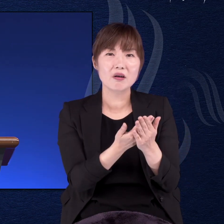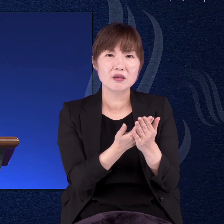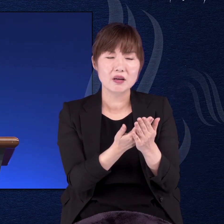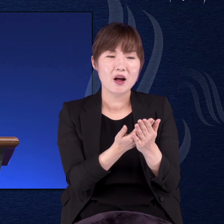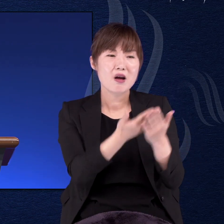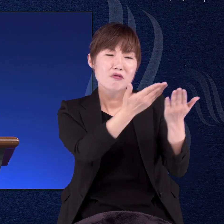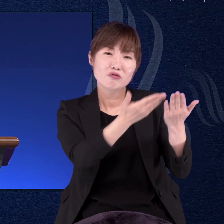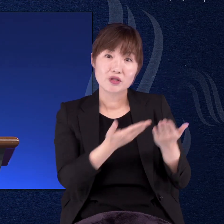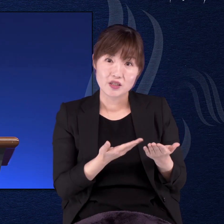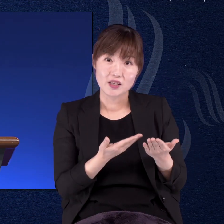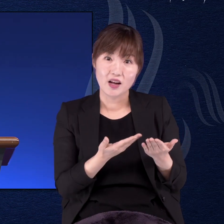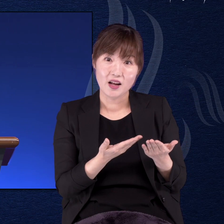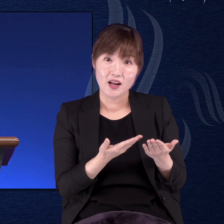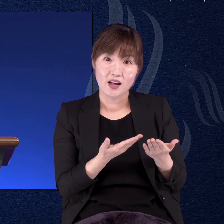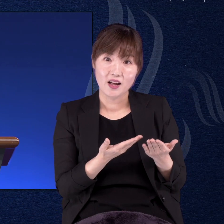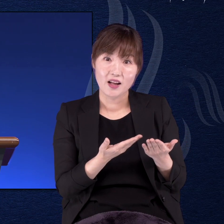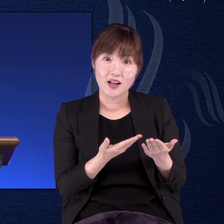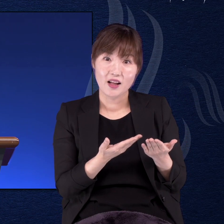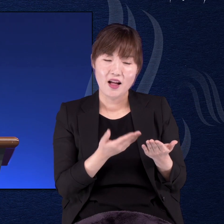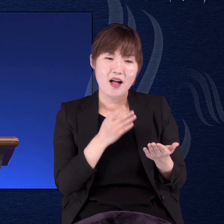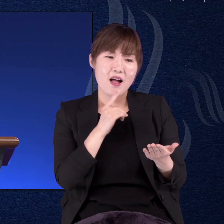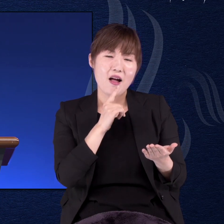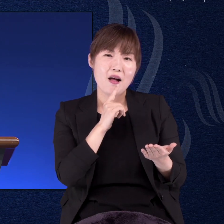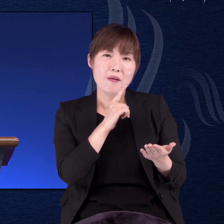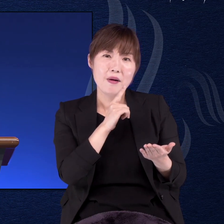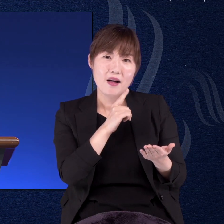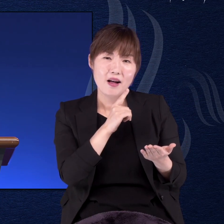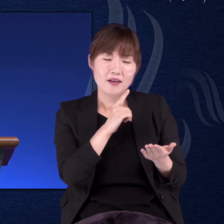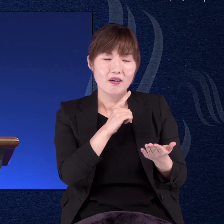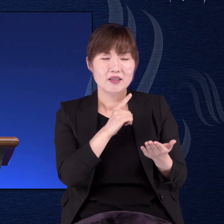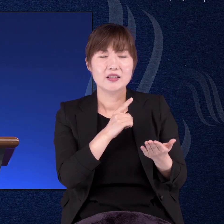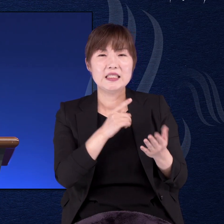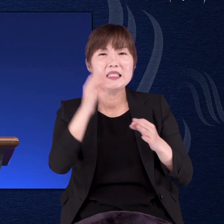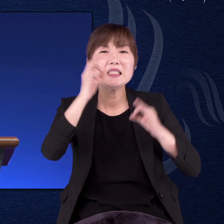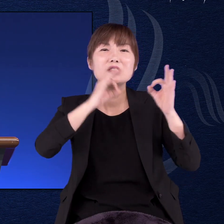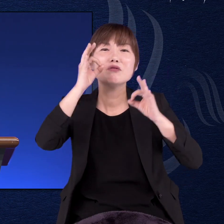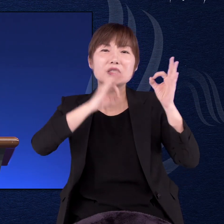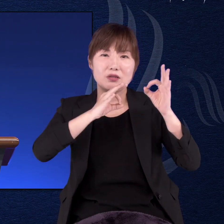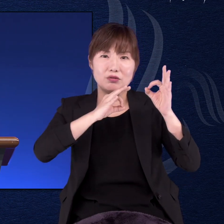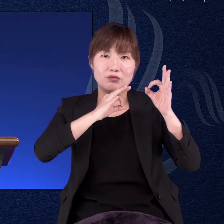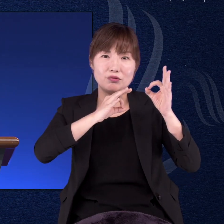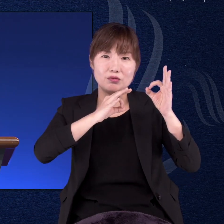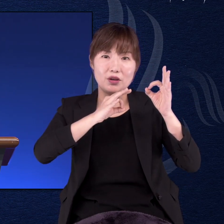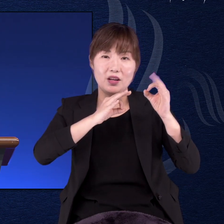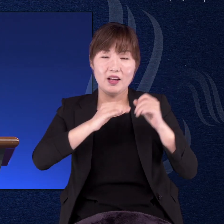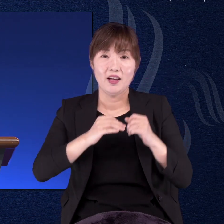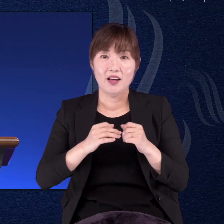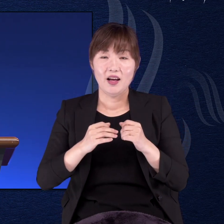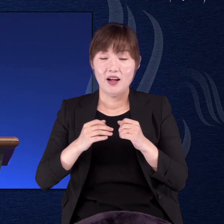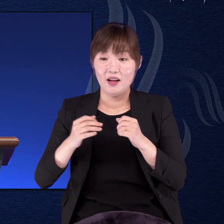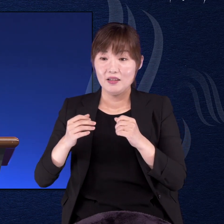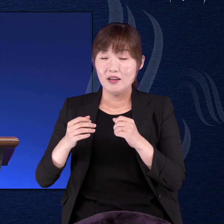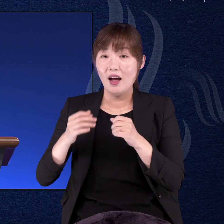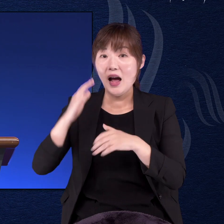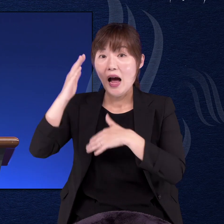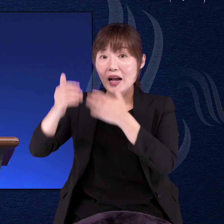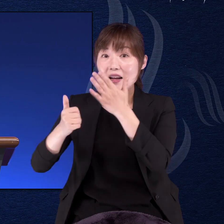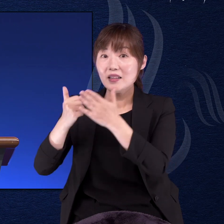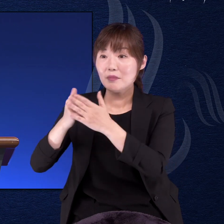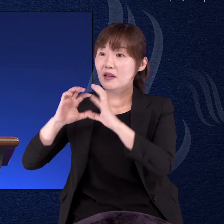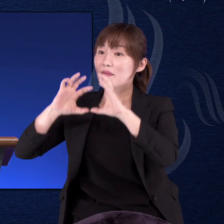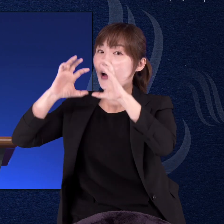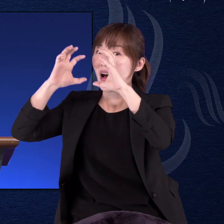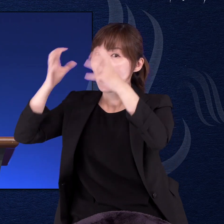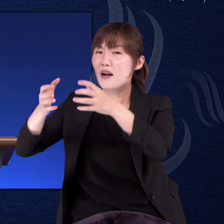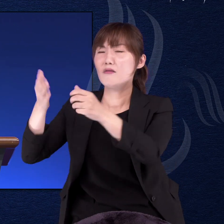해도 먼저 그의 나라와 그의 의를 구하면 이 모든 것은 우리에게 더해 주신대요. 하나님이 약속하셨어요.